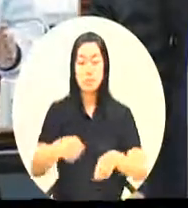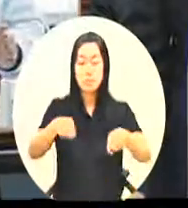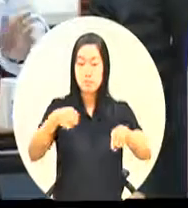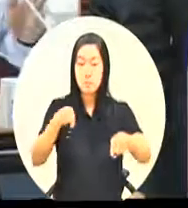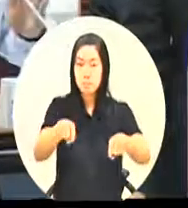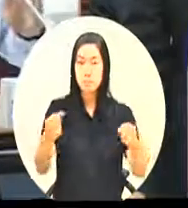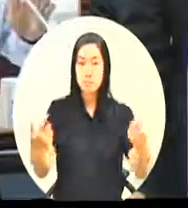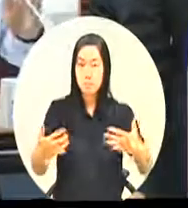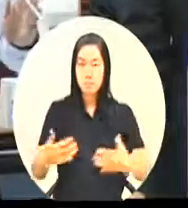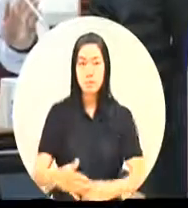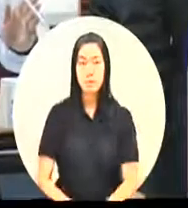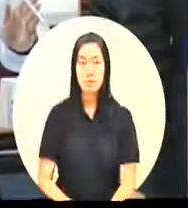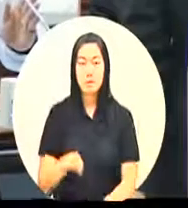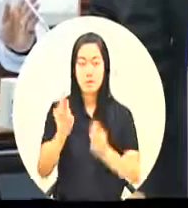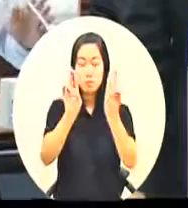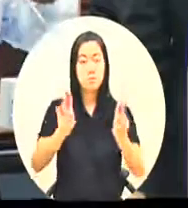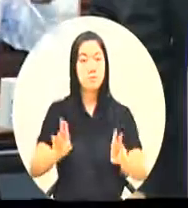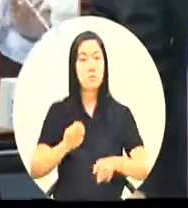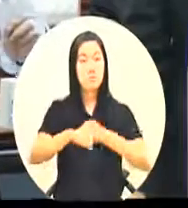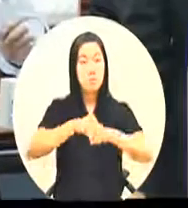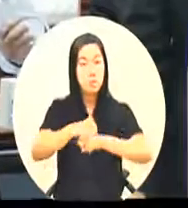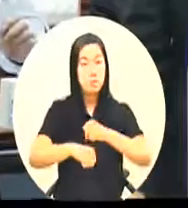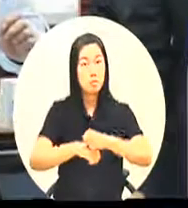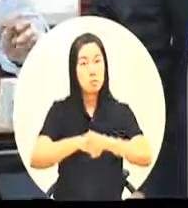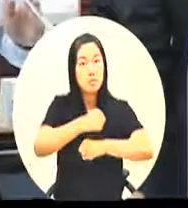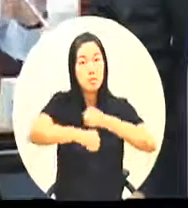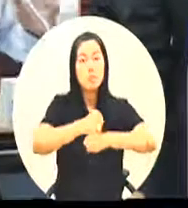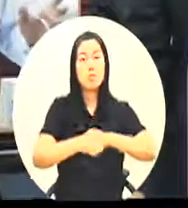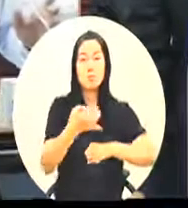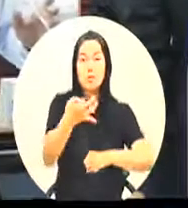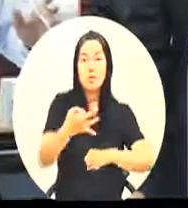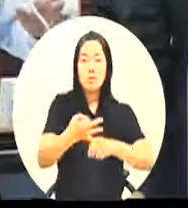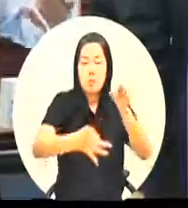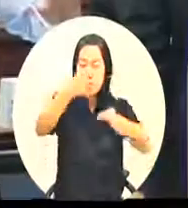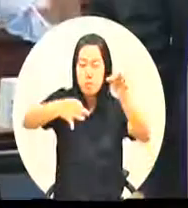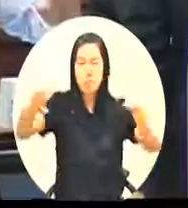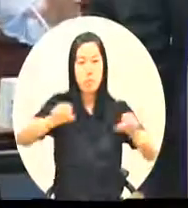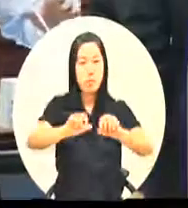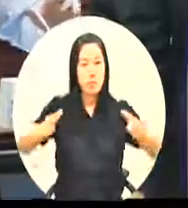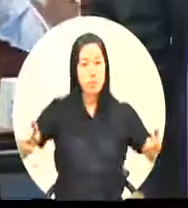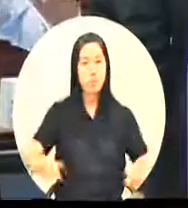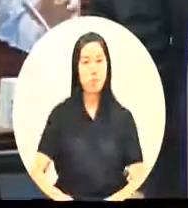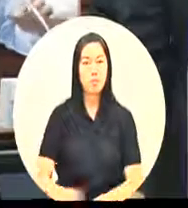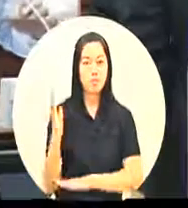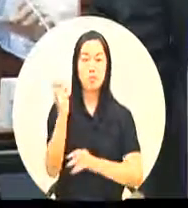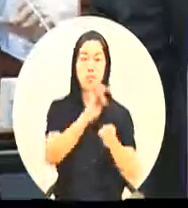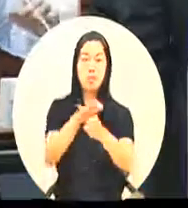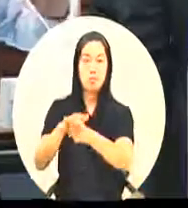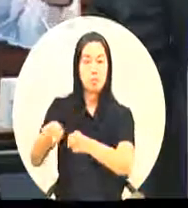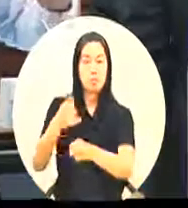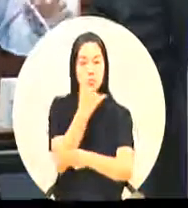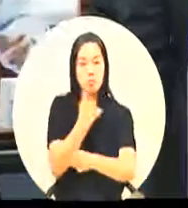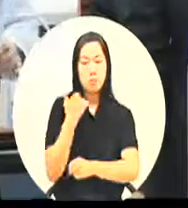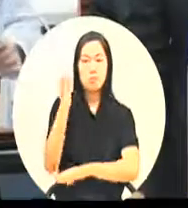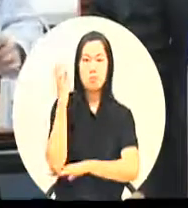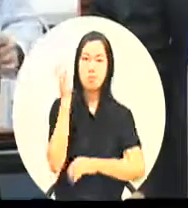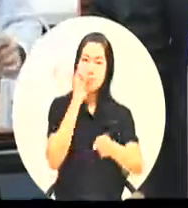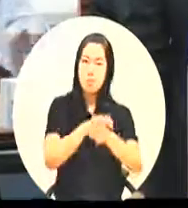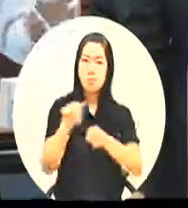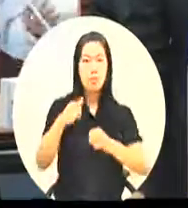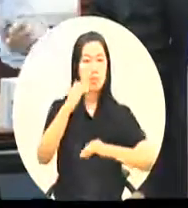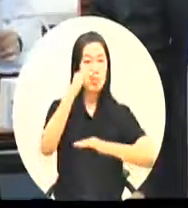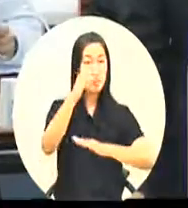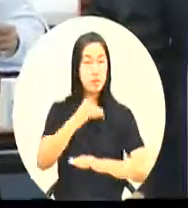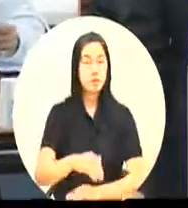因为电动机车的价格有高有低，那我们补助可能就是 会受到政府的一些补助上面的限制，